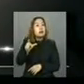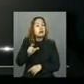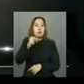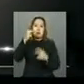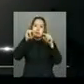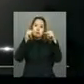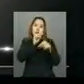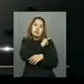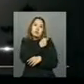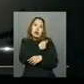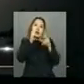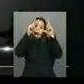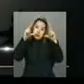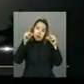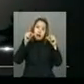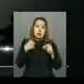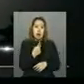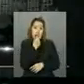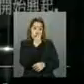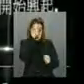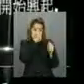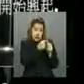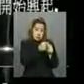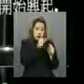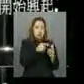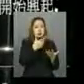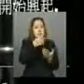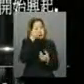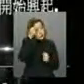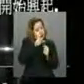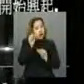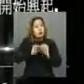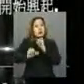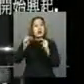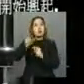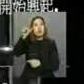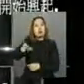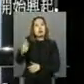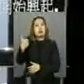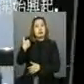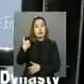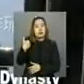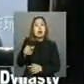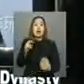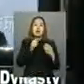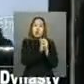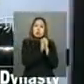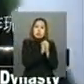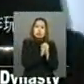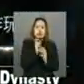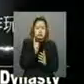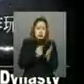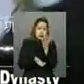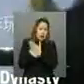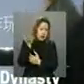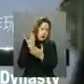ครหุ่นเงาแบบจีนกลับไปฝรั่งเศส Chinese shadow puppetry ละครหุ่นเงาในจีนมีประวัติศาสตร์อันยาวนานตั้งแต่สมัย